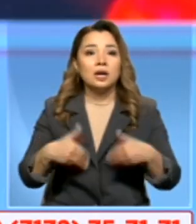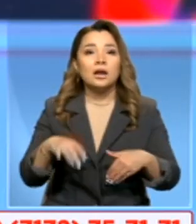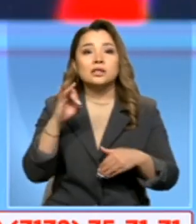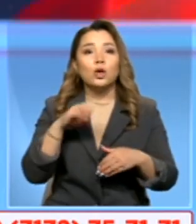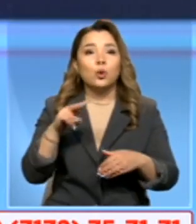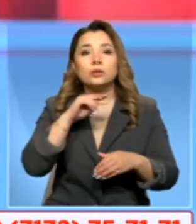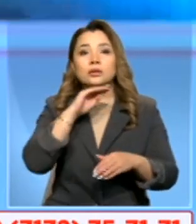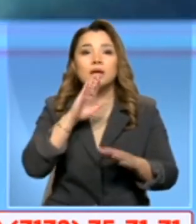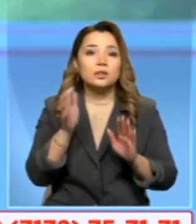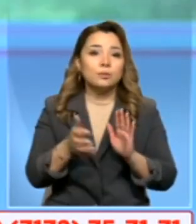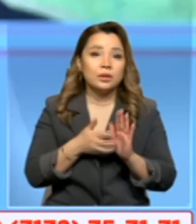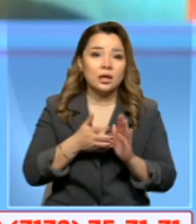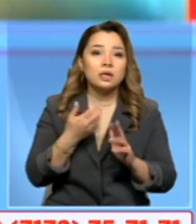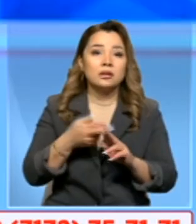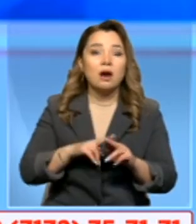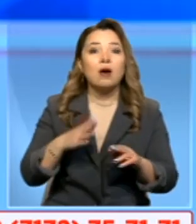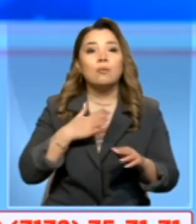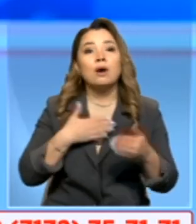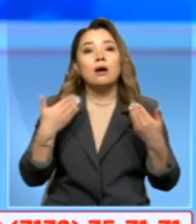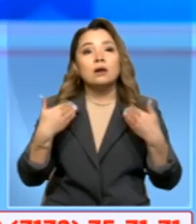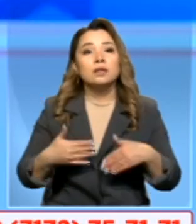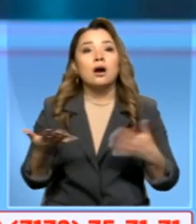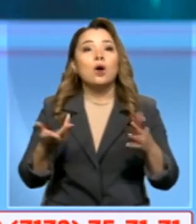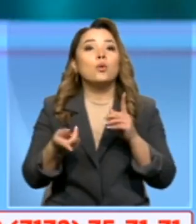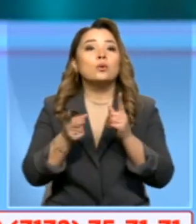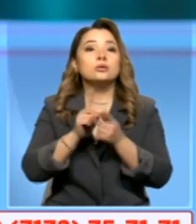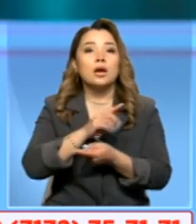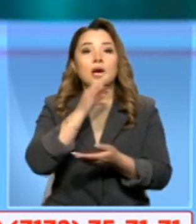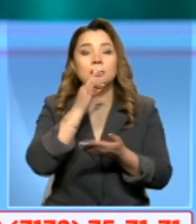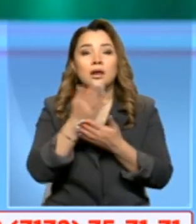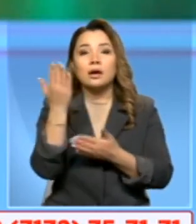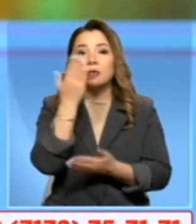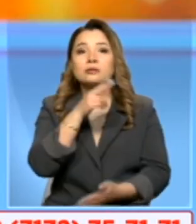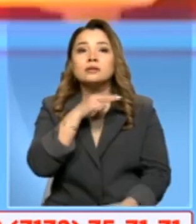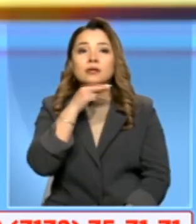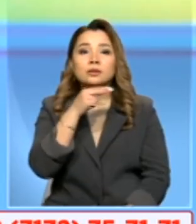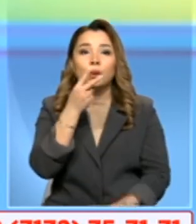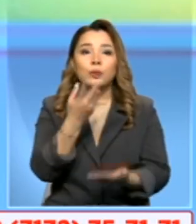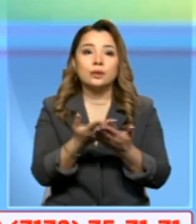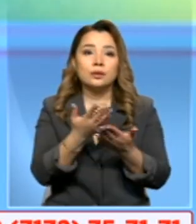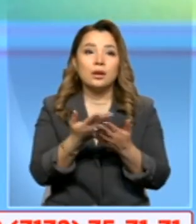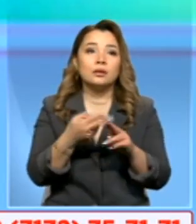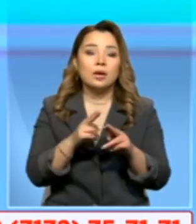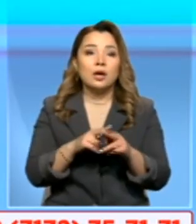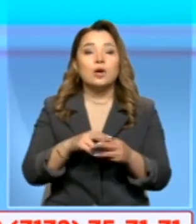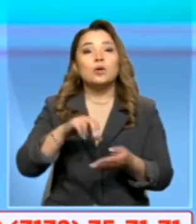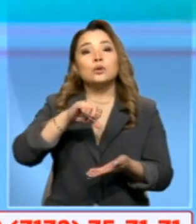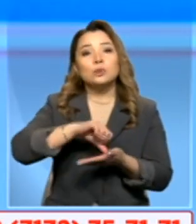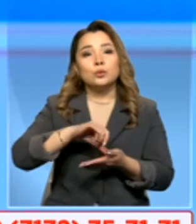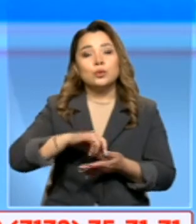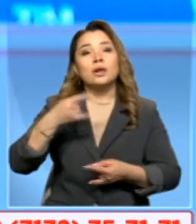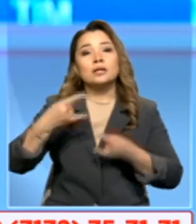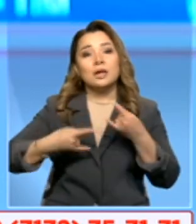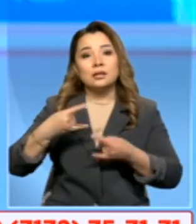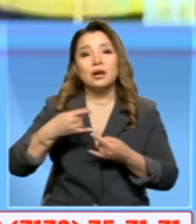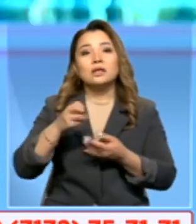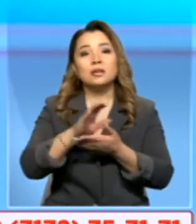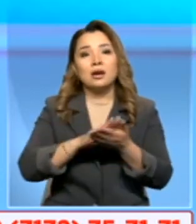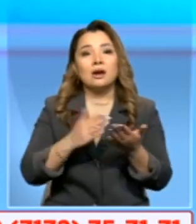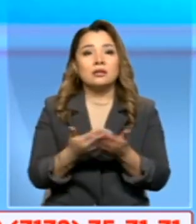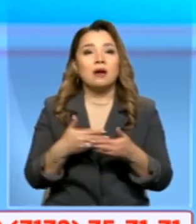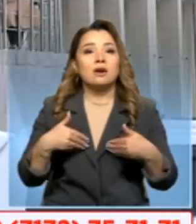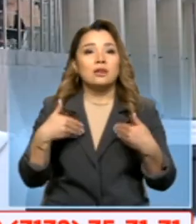йод жетіспесе, біздің ағзамызда қандай өзгерістер болатын, қазір бейне материалдан бірге көрейік, сосын студияда дәрігерлер кеңесін